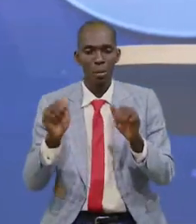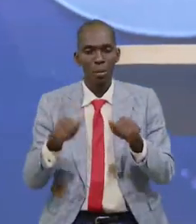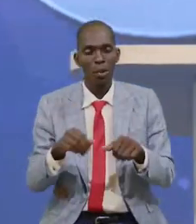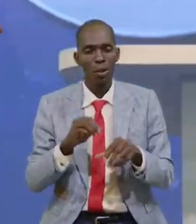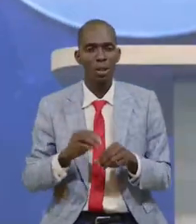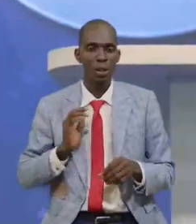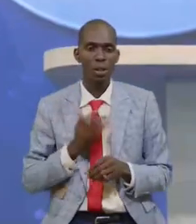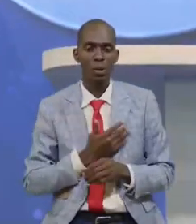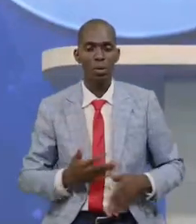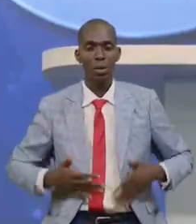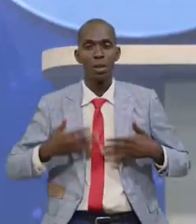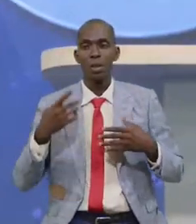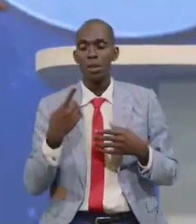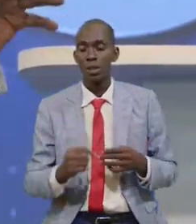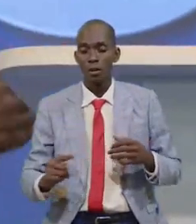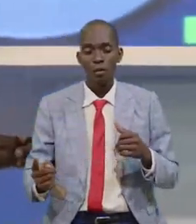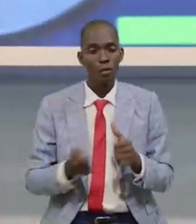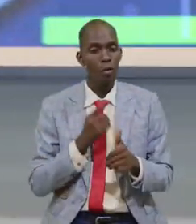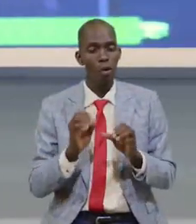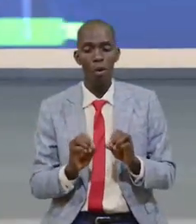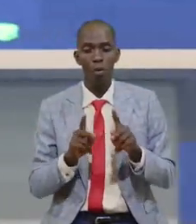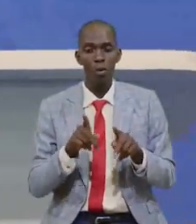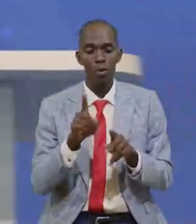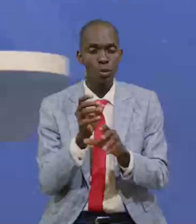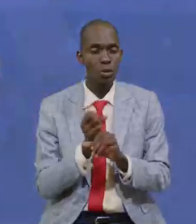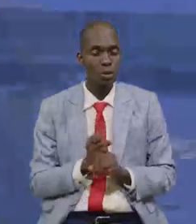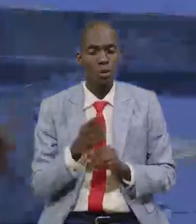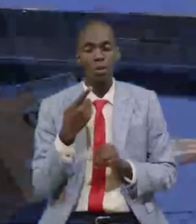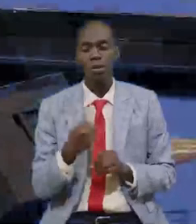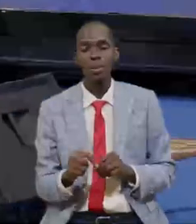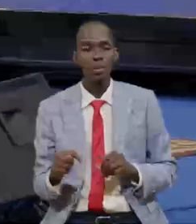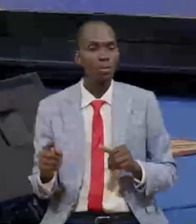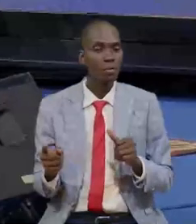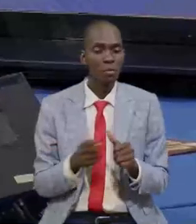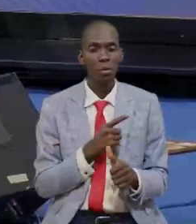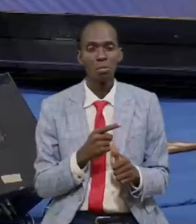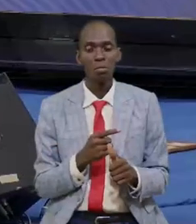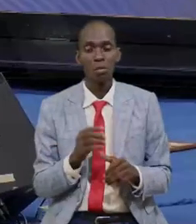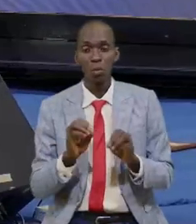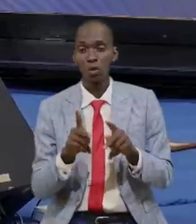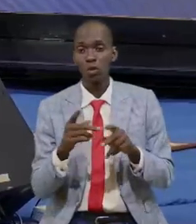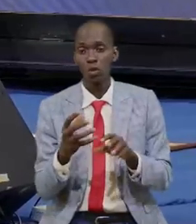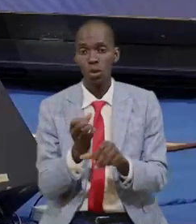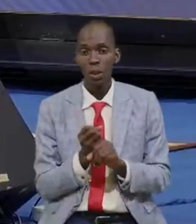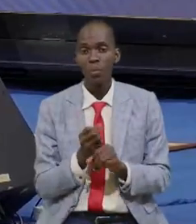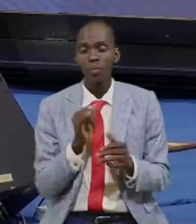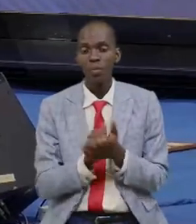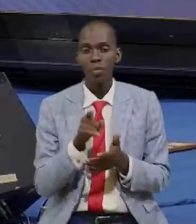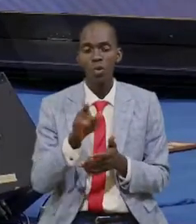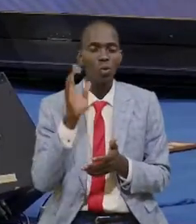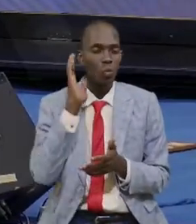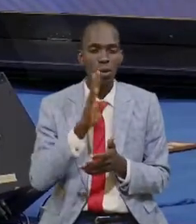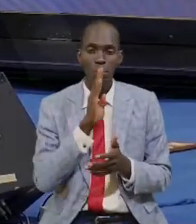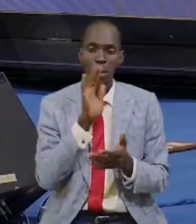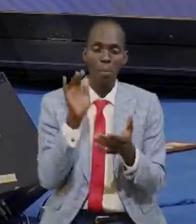notre vie. La première occasion que vous avez, la première opportunité que vous avez, l'opportunité